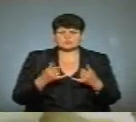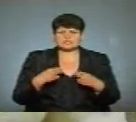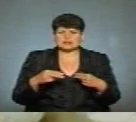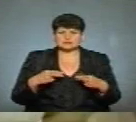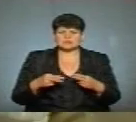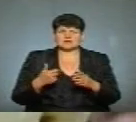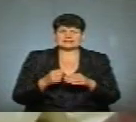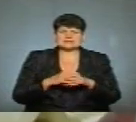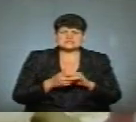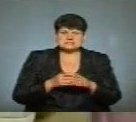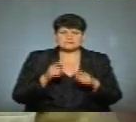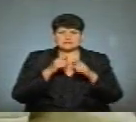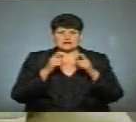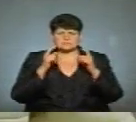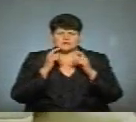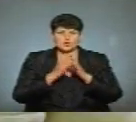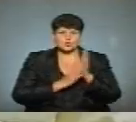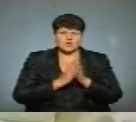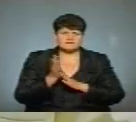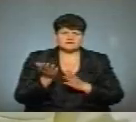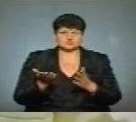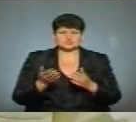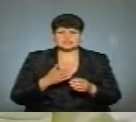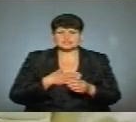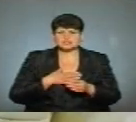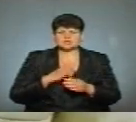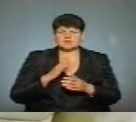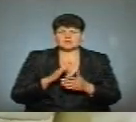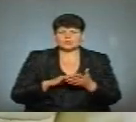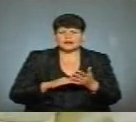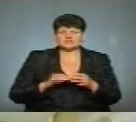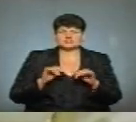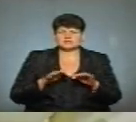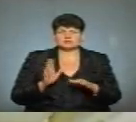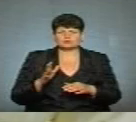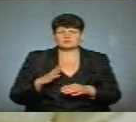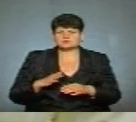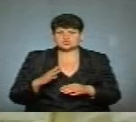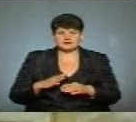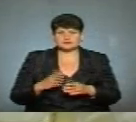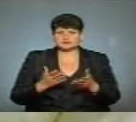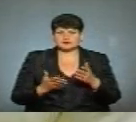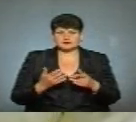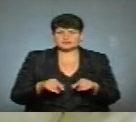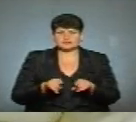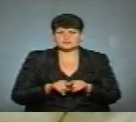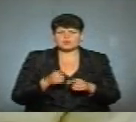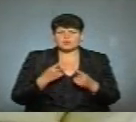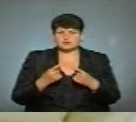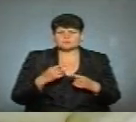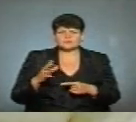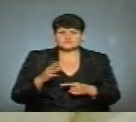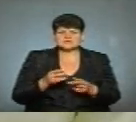Мати антисептики, масочки, рукавички. У нашій подальшій дії наразі ми будемо чекати, але так, як і ми говорили, ми